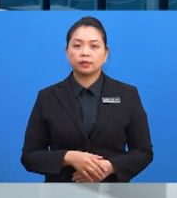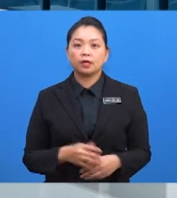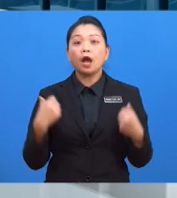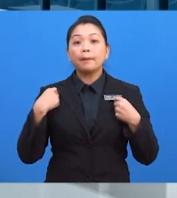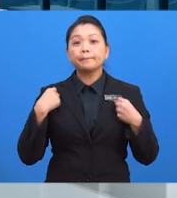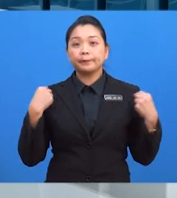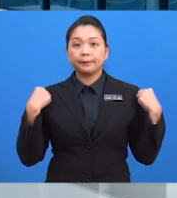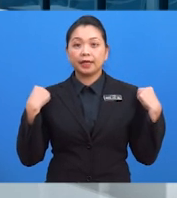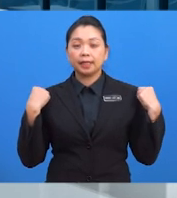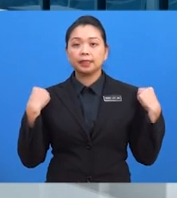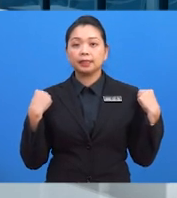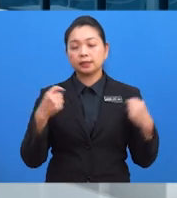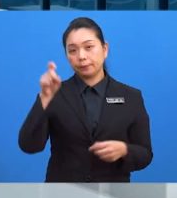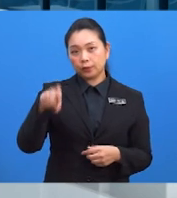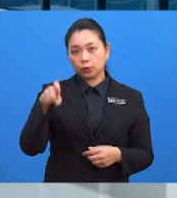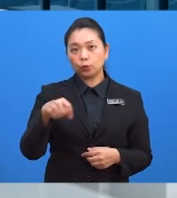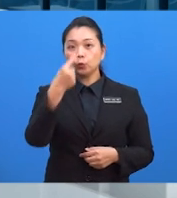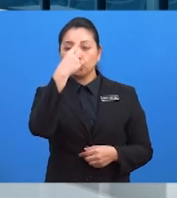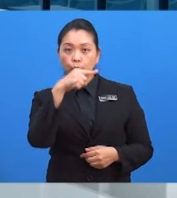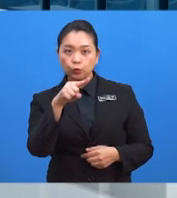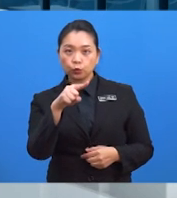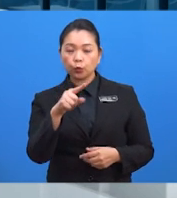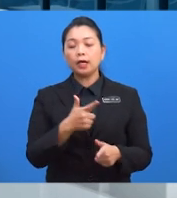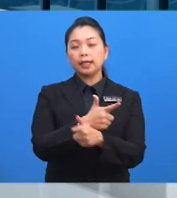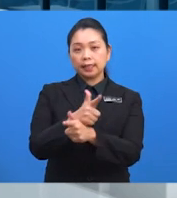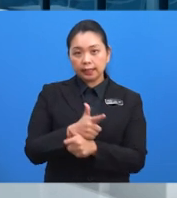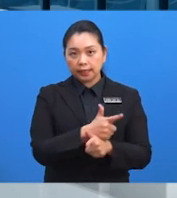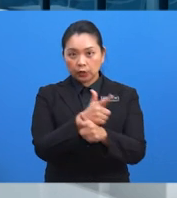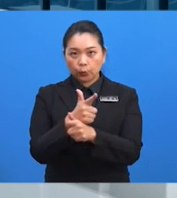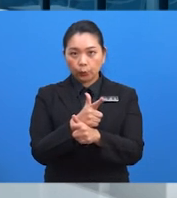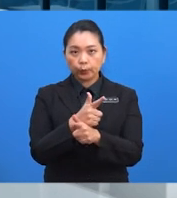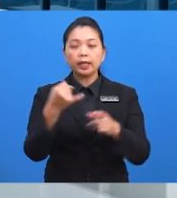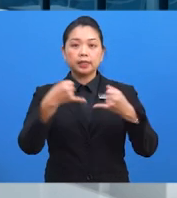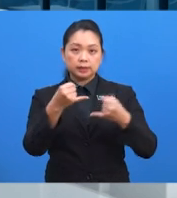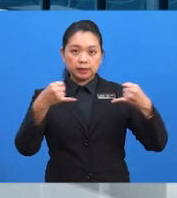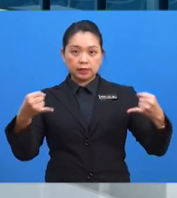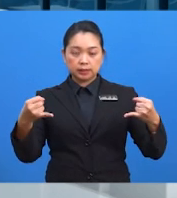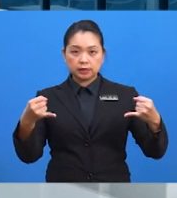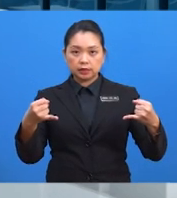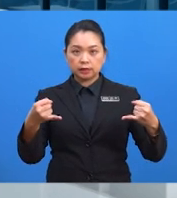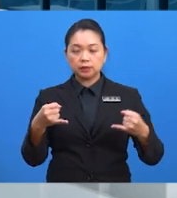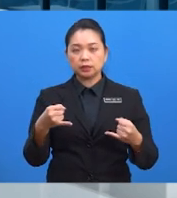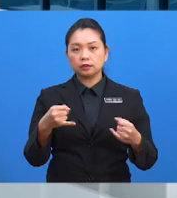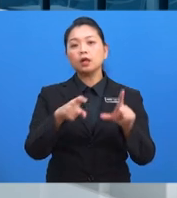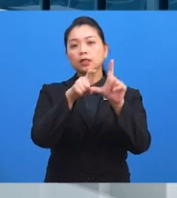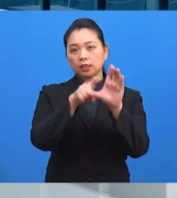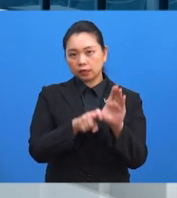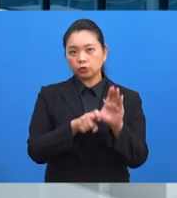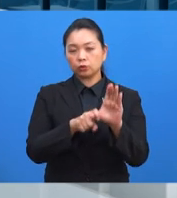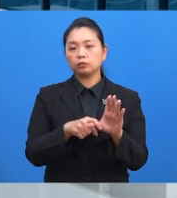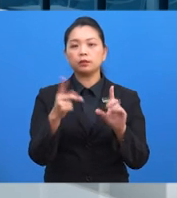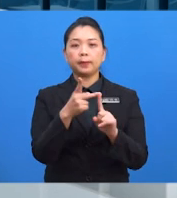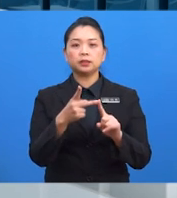Pakaian pula diperlukan untuk melindungi tubuh badan. Jenis pakaian yang diperlukan bergantung kepada individu